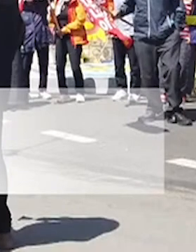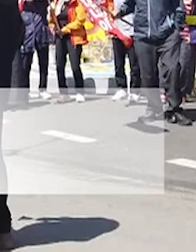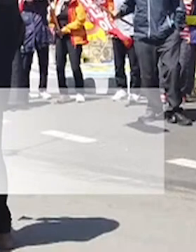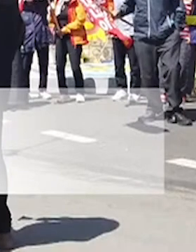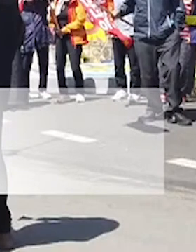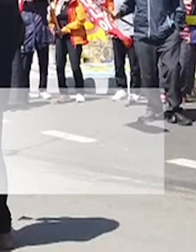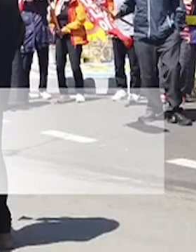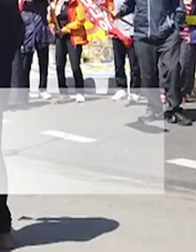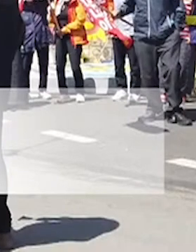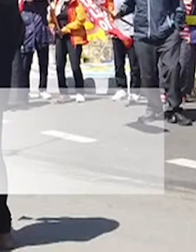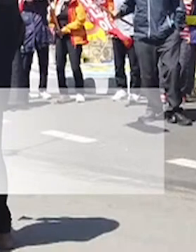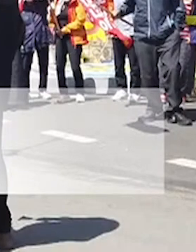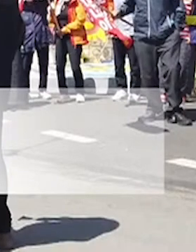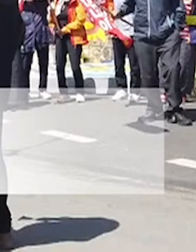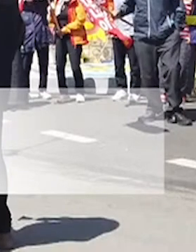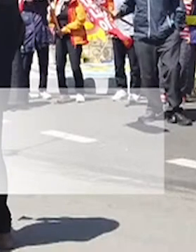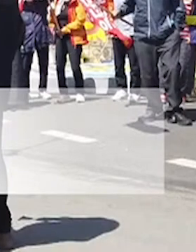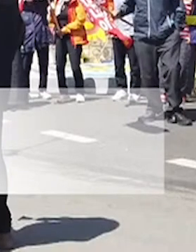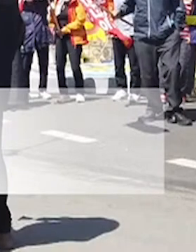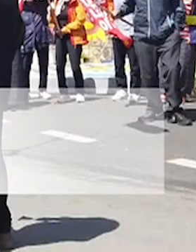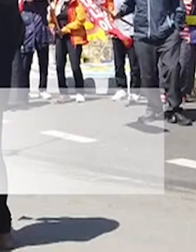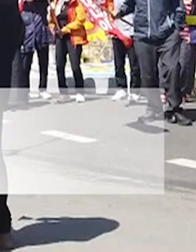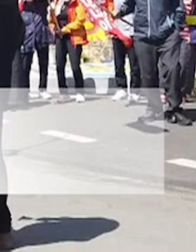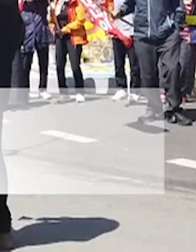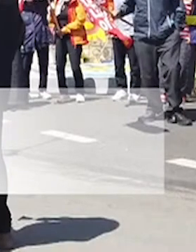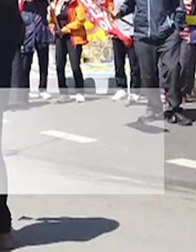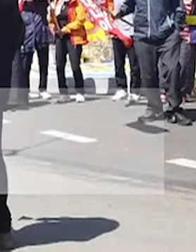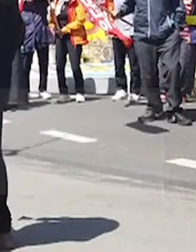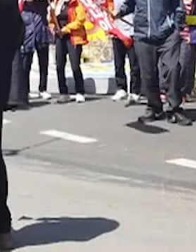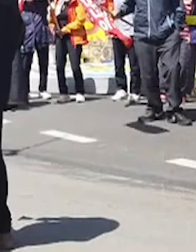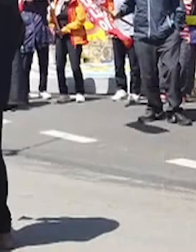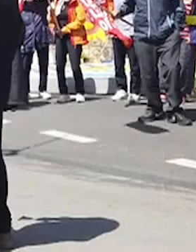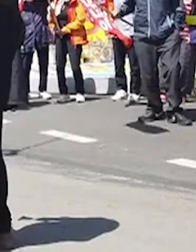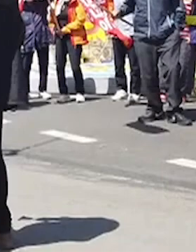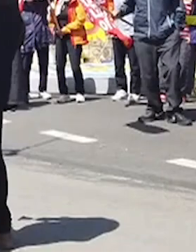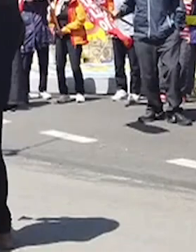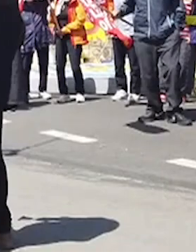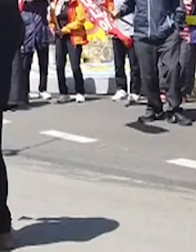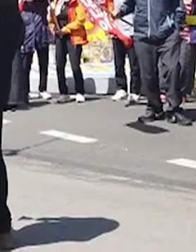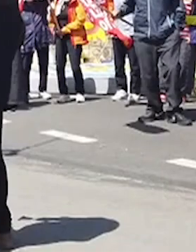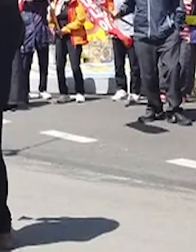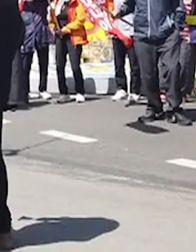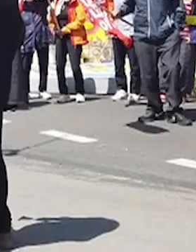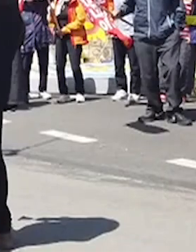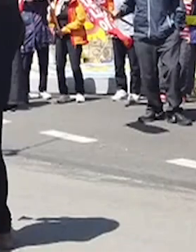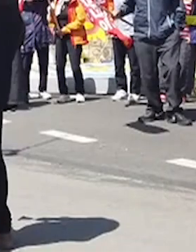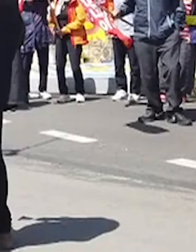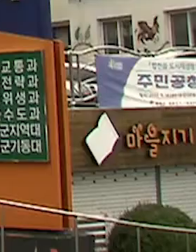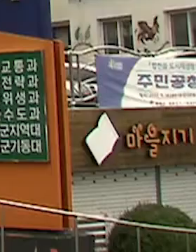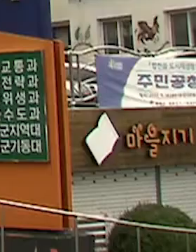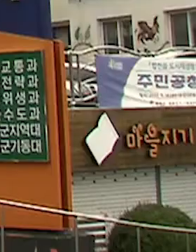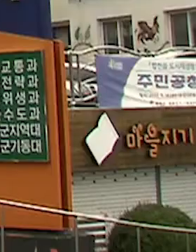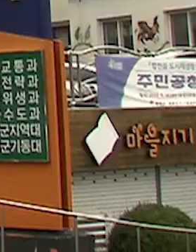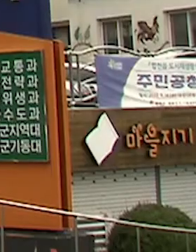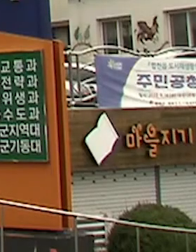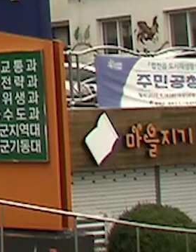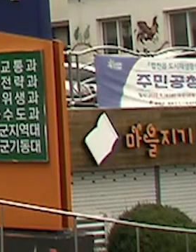바뀌면서 건립을 포기하는 것 아니냐는 관측이 나오고 있습니다. 첫 소식 정성호 기자입니다.